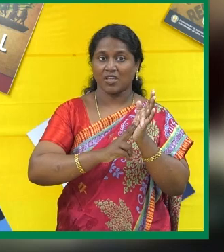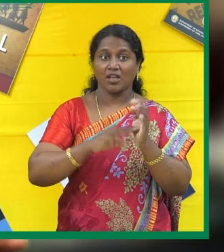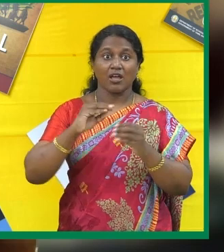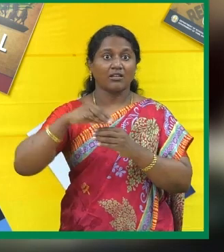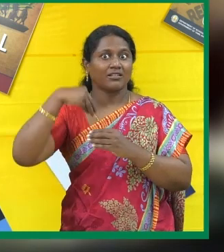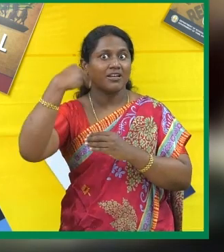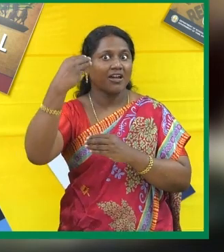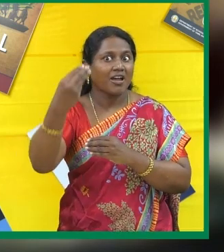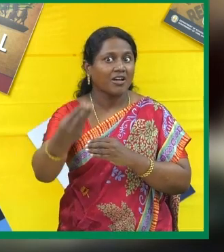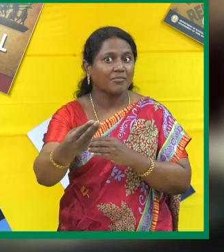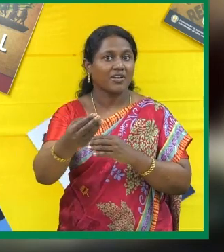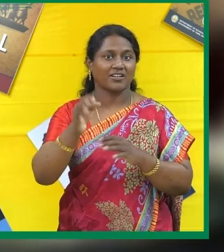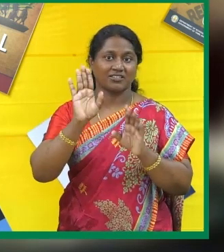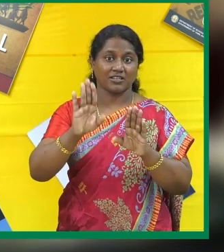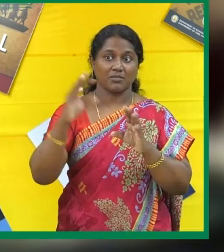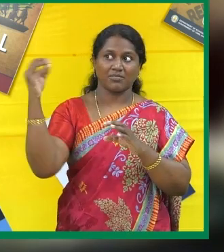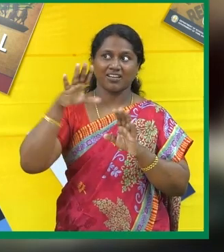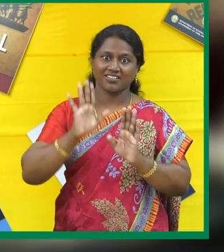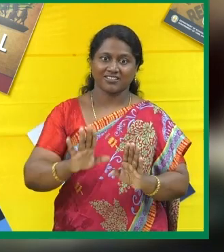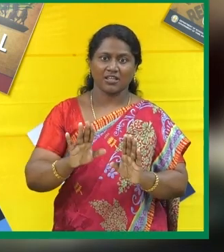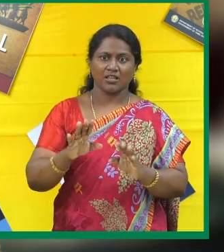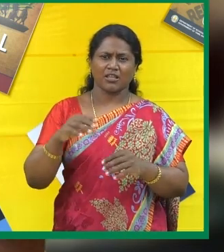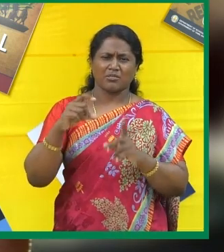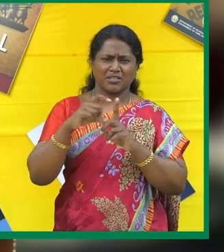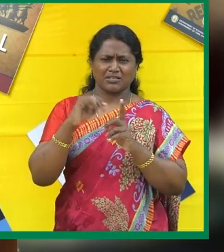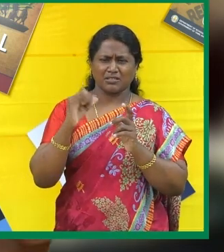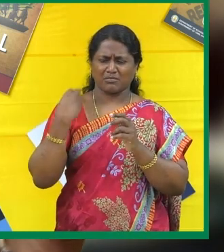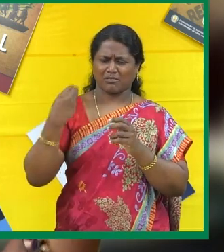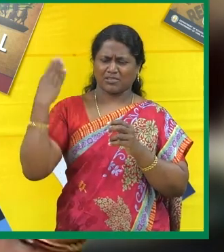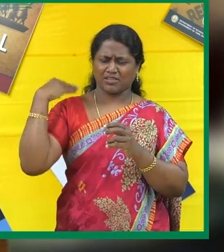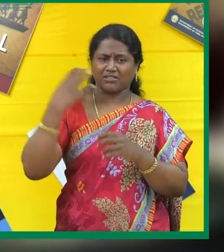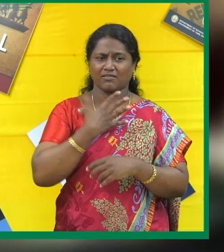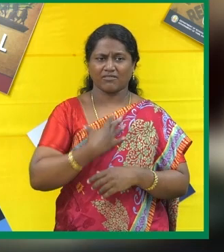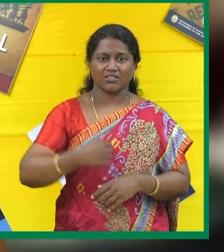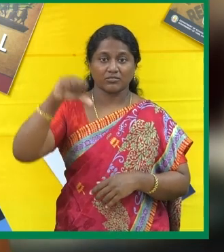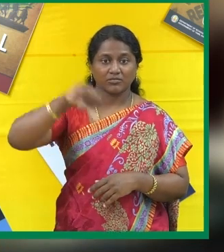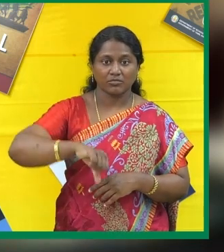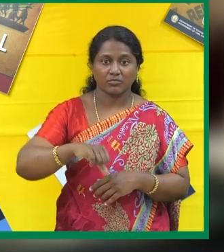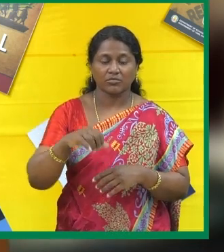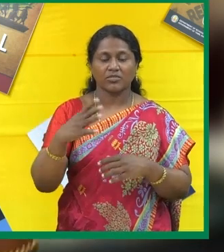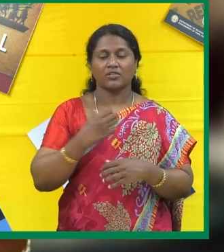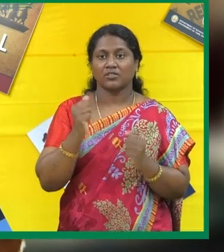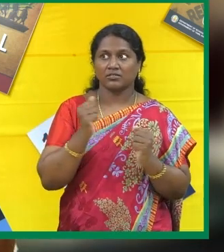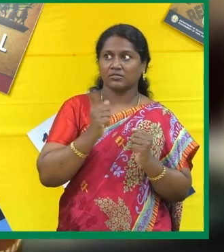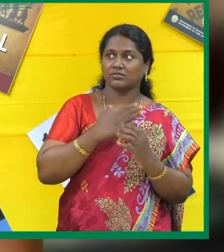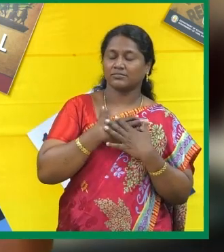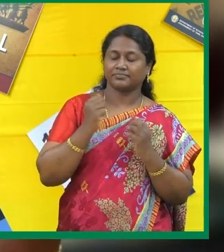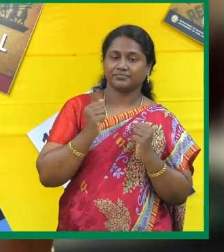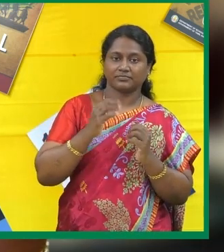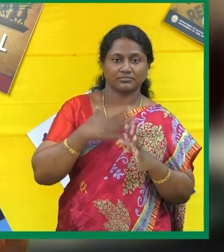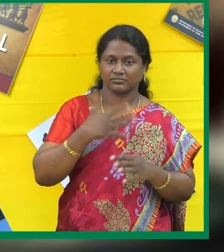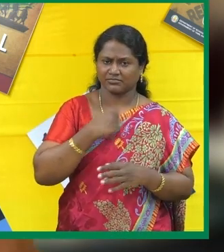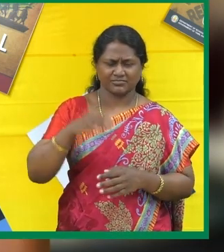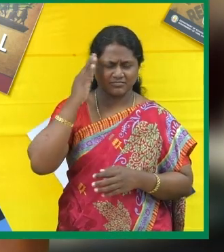fear. அதையே பிடிச்சிட்டு அப்படியே பயத்தோட இருக்கக்கூடாது. So live it. Don't keep on thinking about the past and